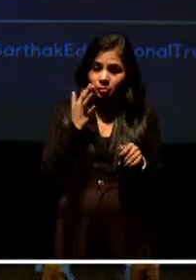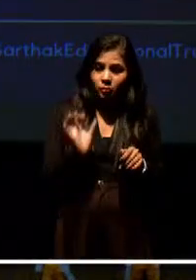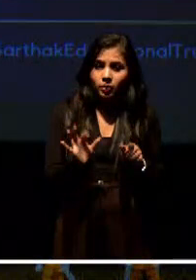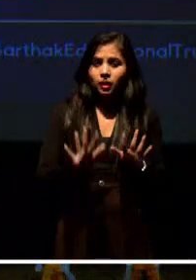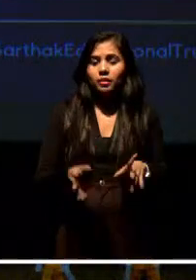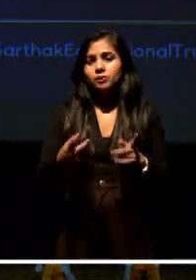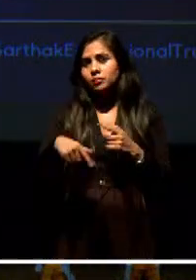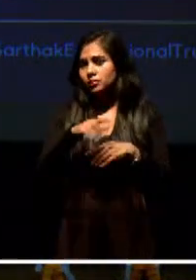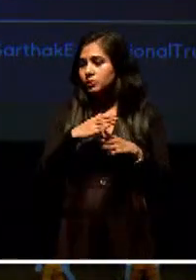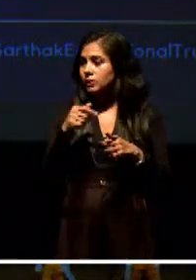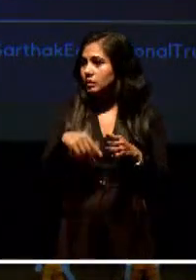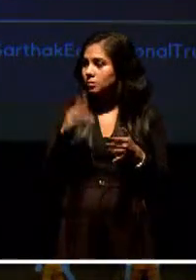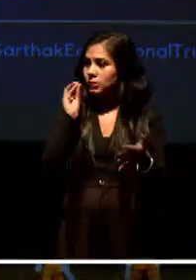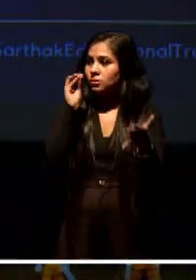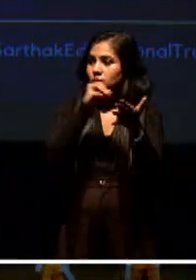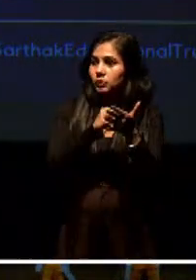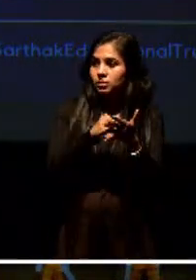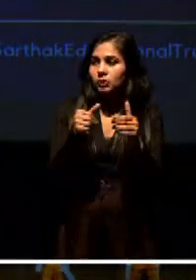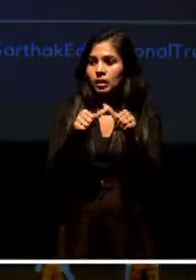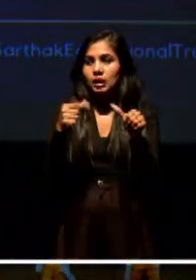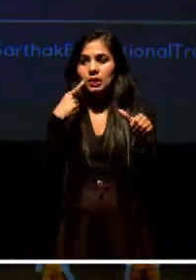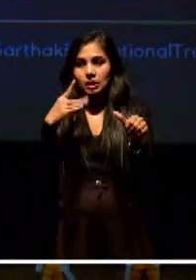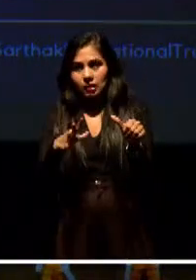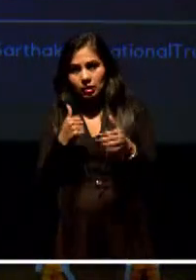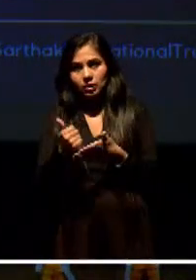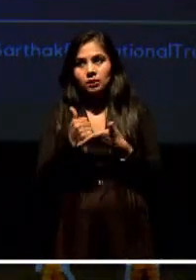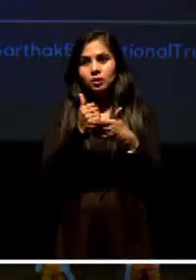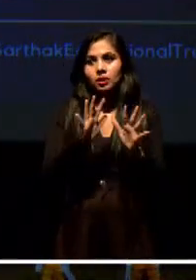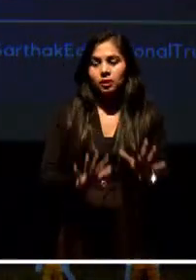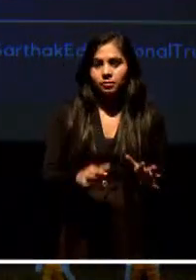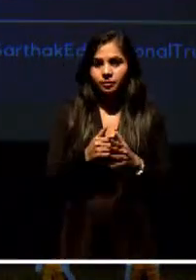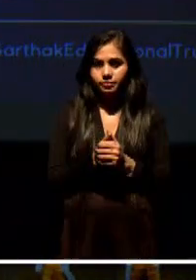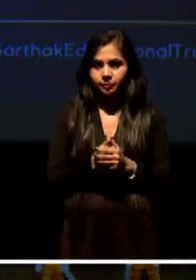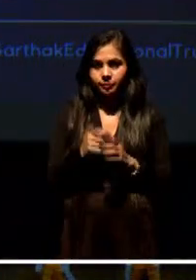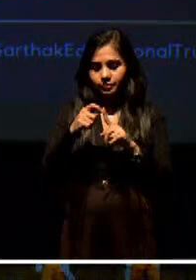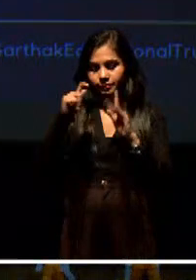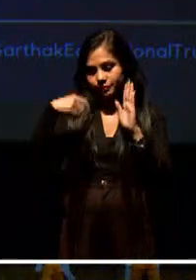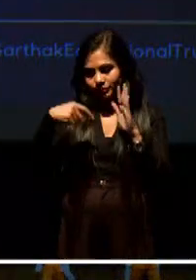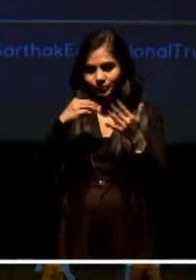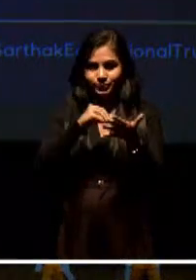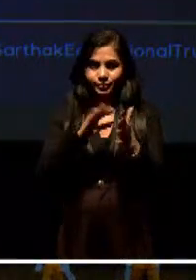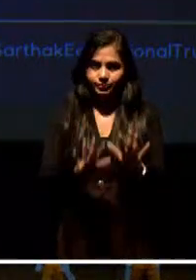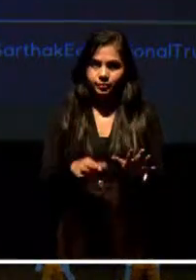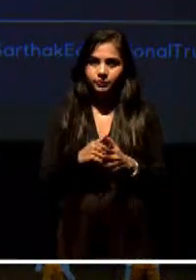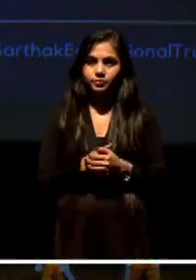है. तो वो इन्फॉर्मेशन उनको आर्टिफिशियल टेक्नोलॉजी की मदद से हमने दिलवाने का एक प्रोजेक्ट किया है.